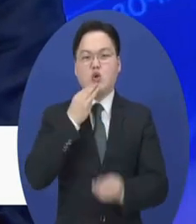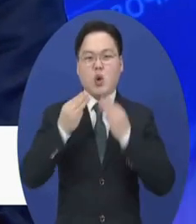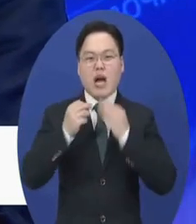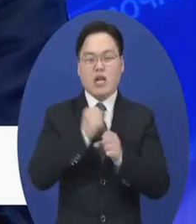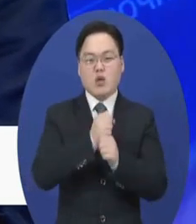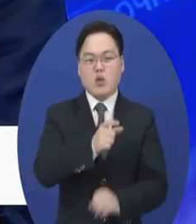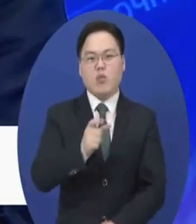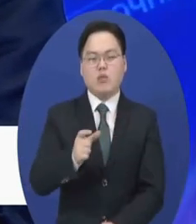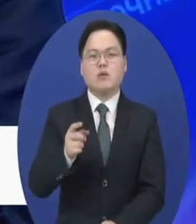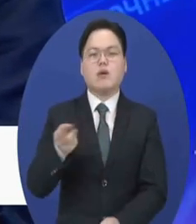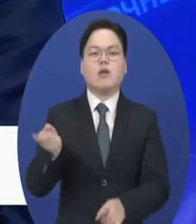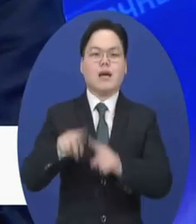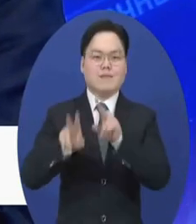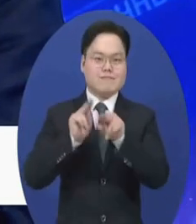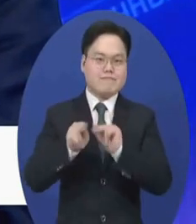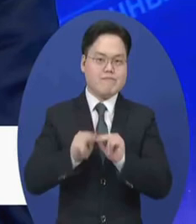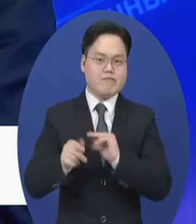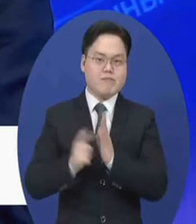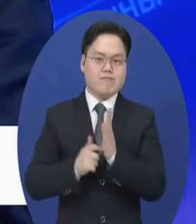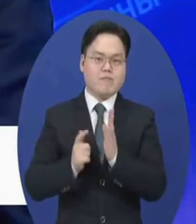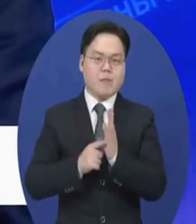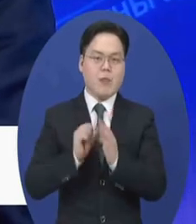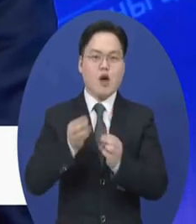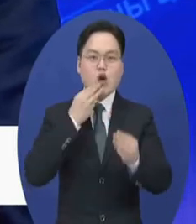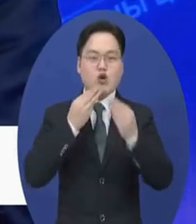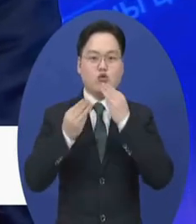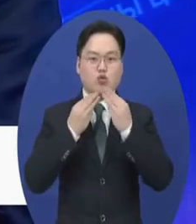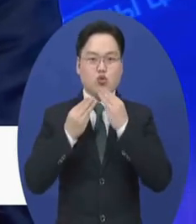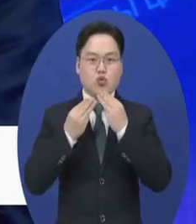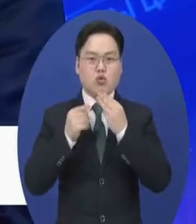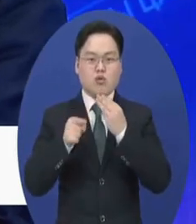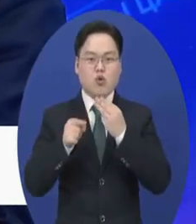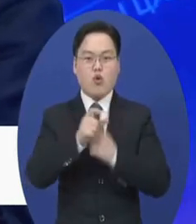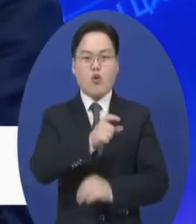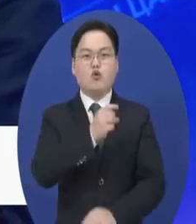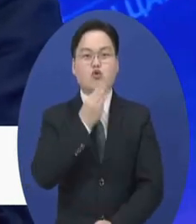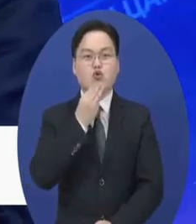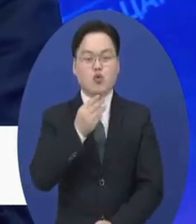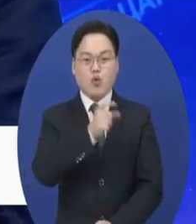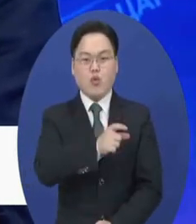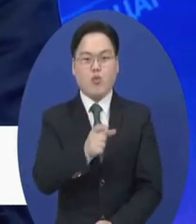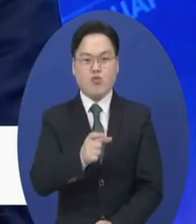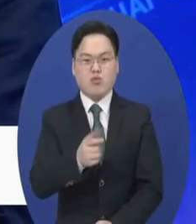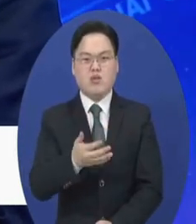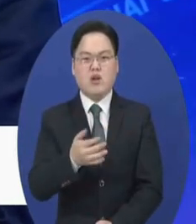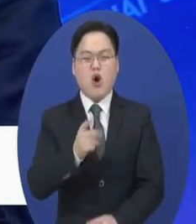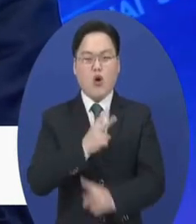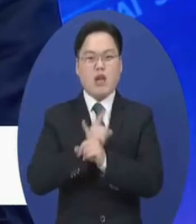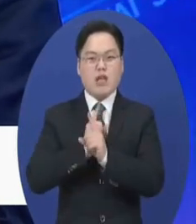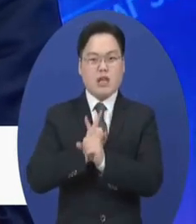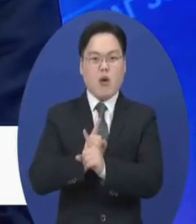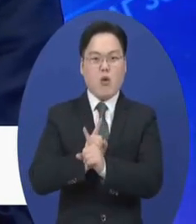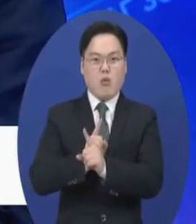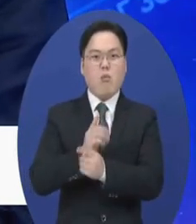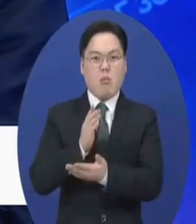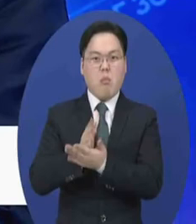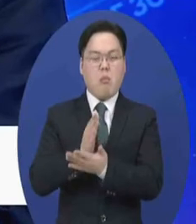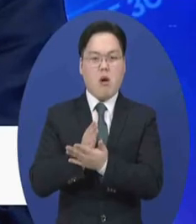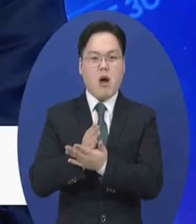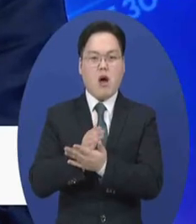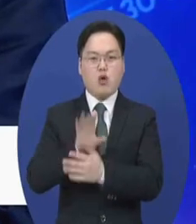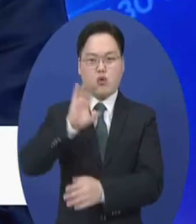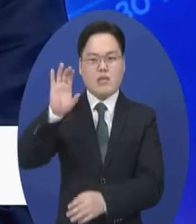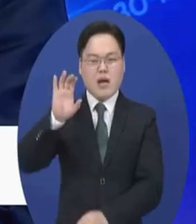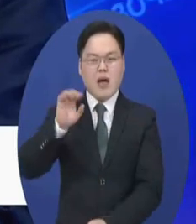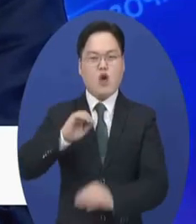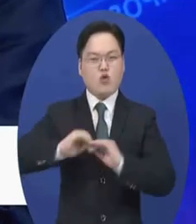ажилтнуудаа шалгуулах хэрэгтэй энэ хүмүүс ч бас хуулиар олгогдсон дарах хэрэгтэй магадгүй шалгаж болдоггүй тусгай аналтын байгууллага шалах хэрэгтэй гэдэг а тэгэхээр